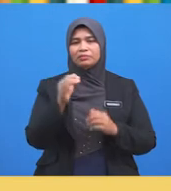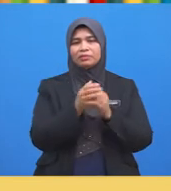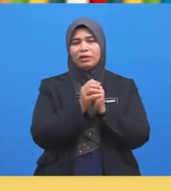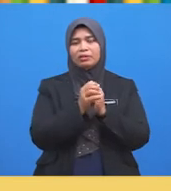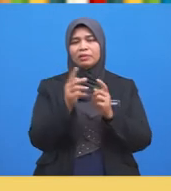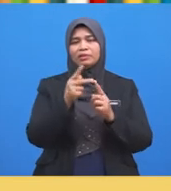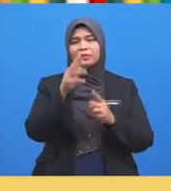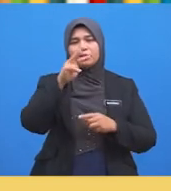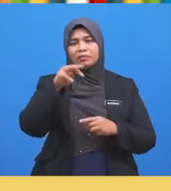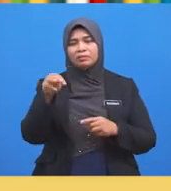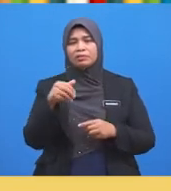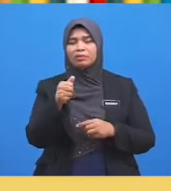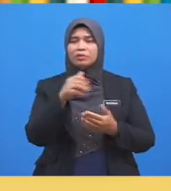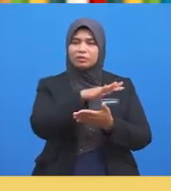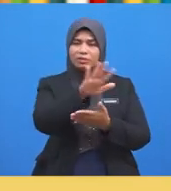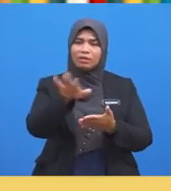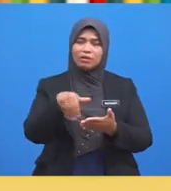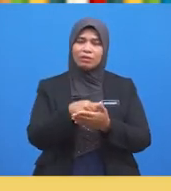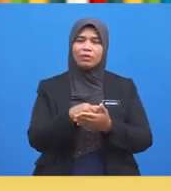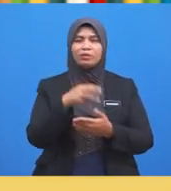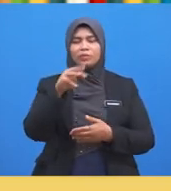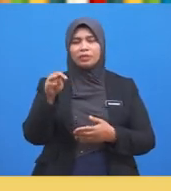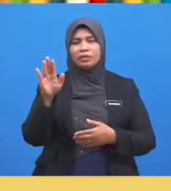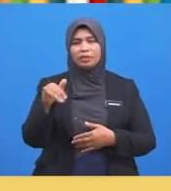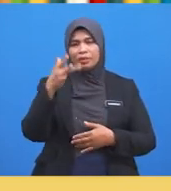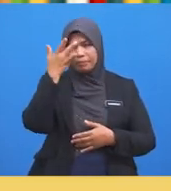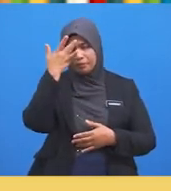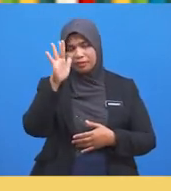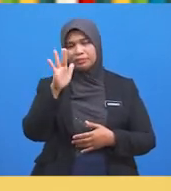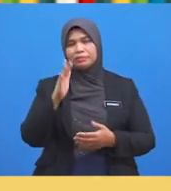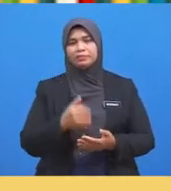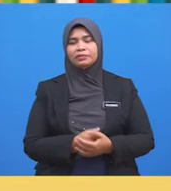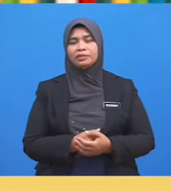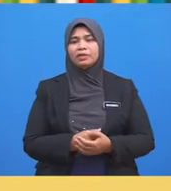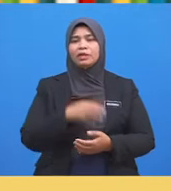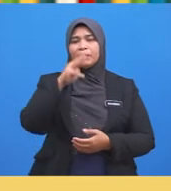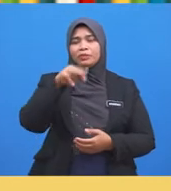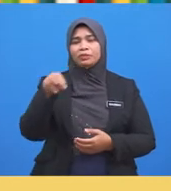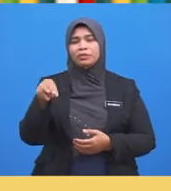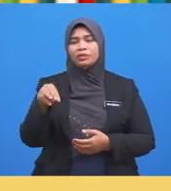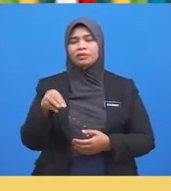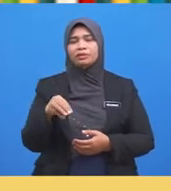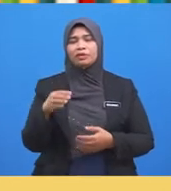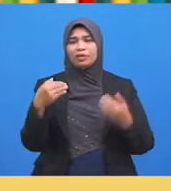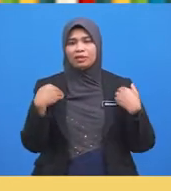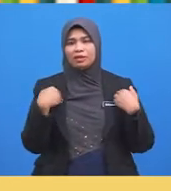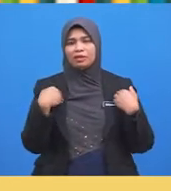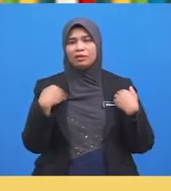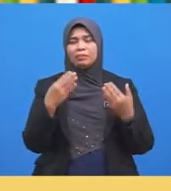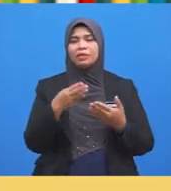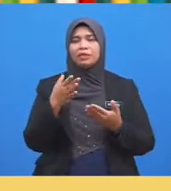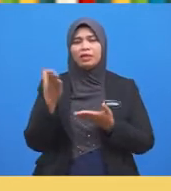murid-murid. Kamu semua anak murid yang bijak dan pandai. Murid-murid, pernahkah